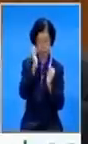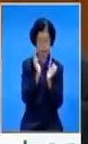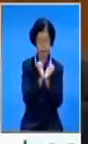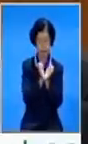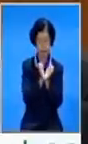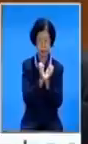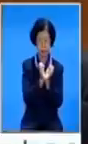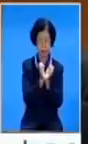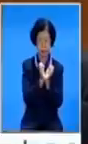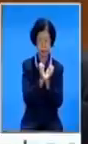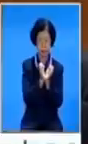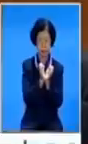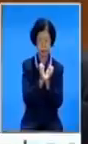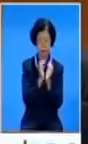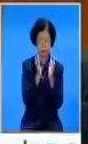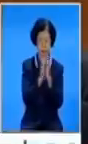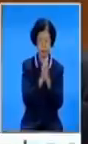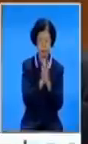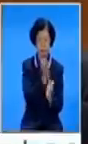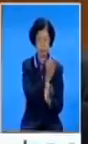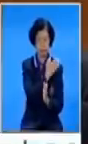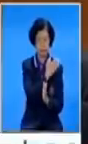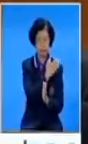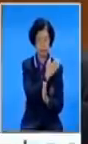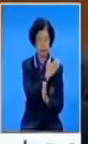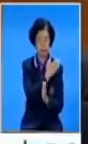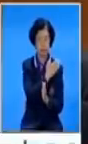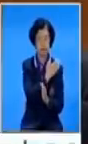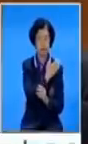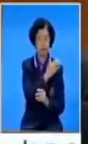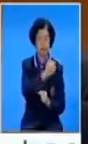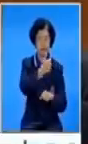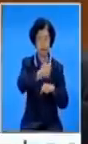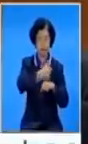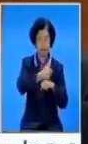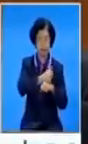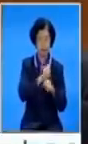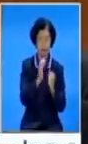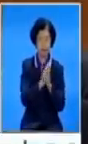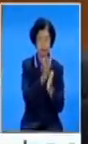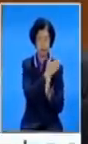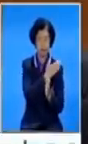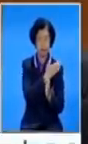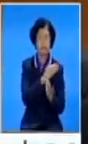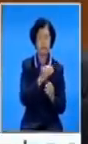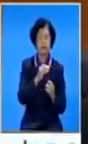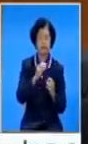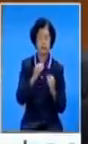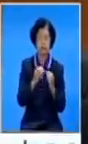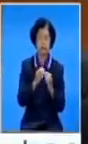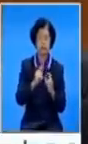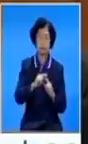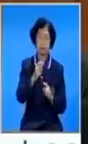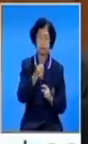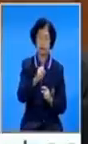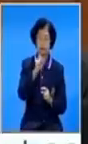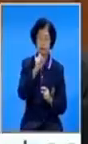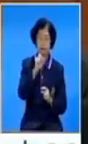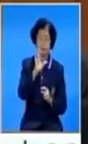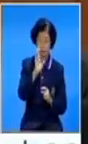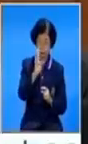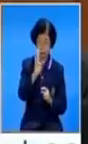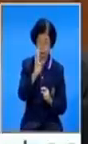สมเด็จพระสังฆราชองค์ที่16แห่งกรุงรัตนโกสินทร์ครับสมเด็จพระสังฆราชแห่งวัดม